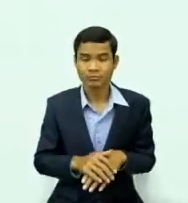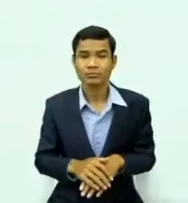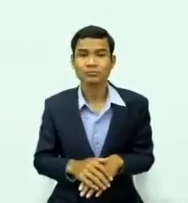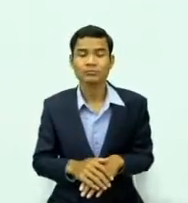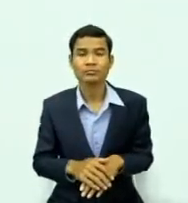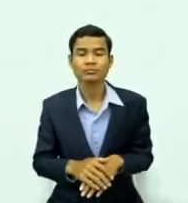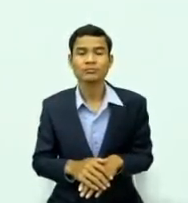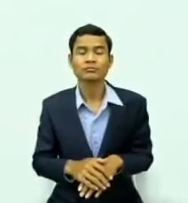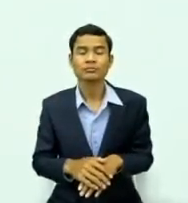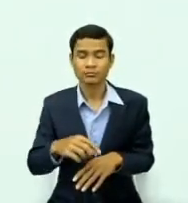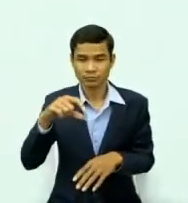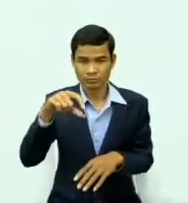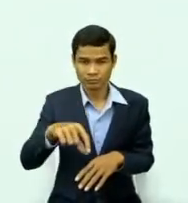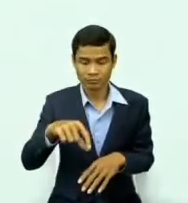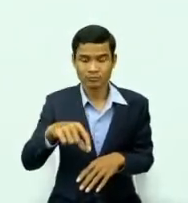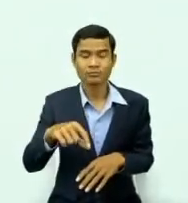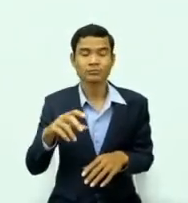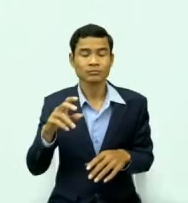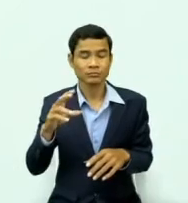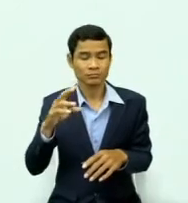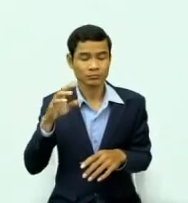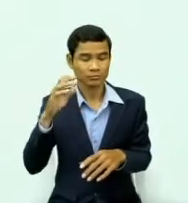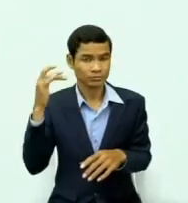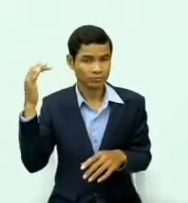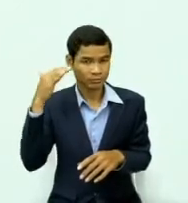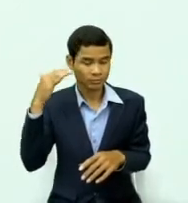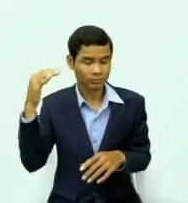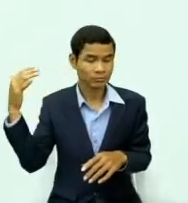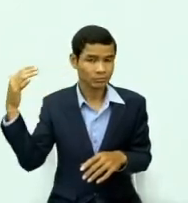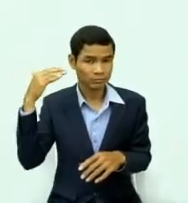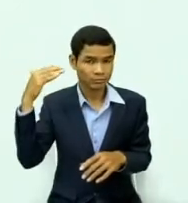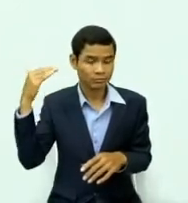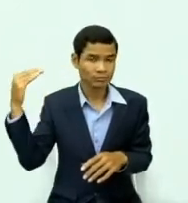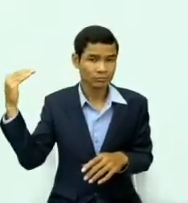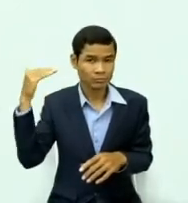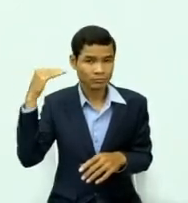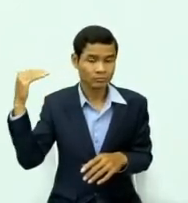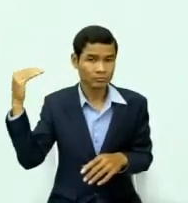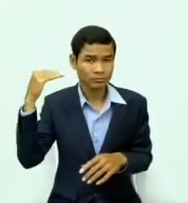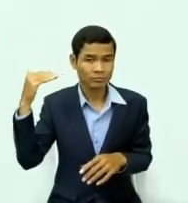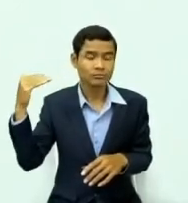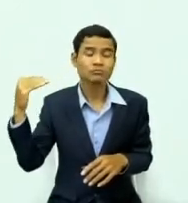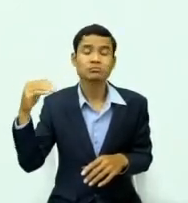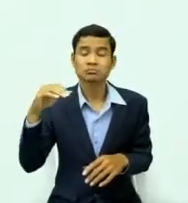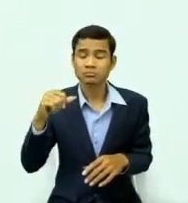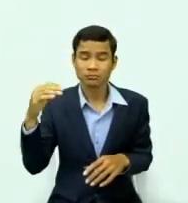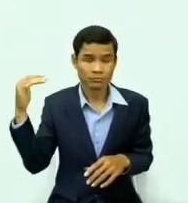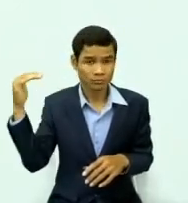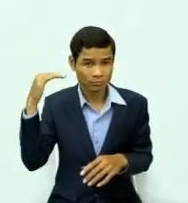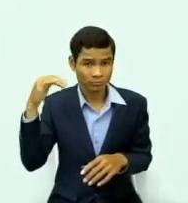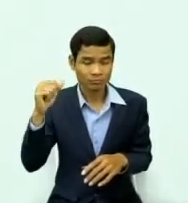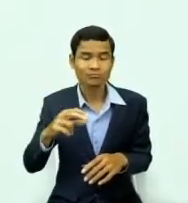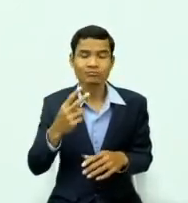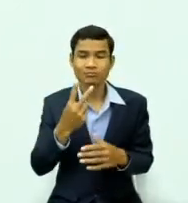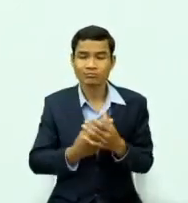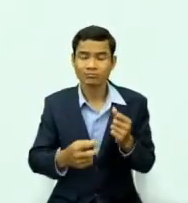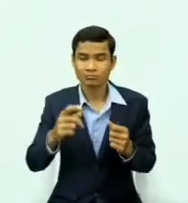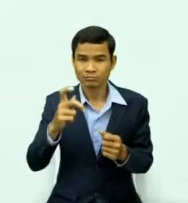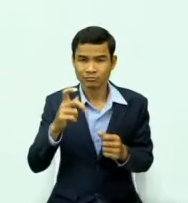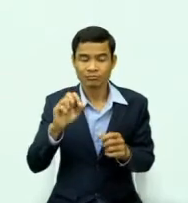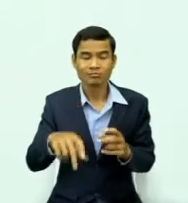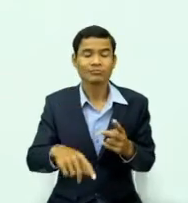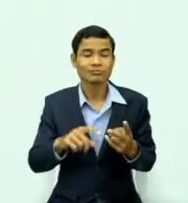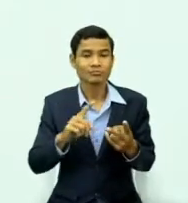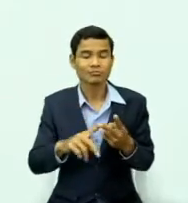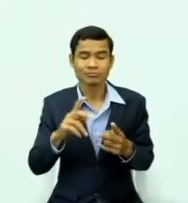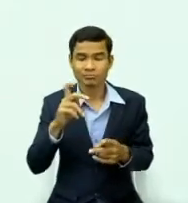Có, sô cô nâng, cờ. Chà, chị bằng tọp tiếp chân tờ rộng sô cô nịp chân chân nè, khó. Ta, con chưa rơ